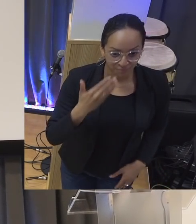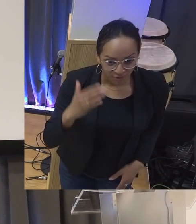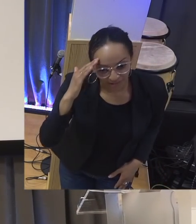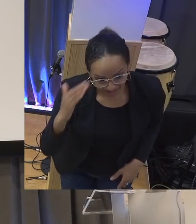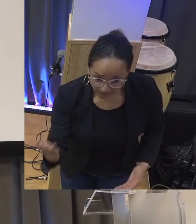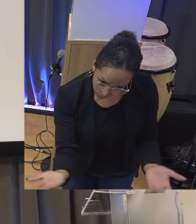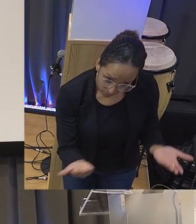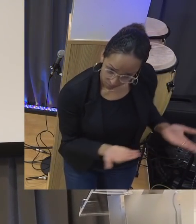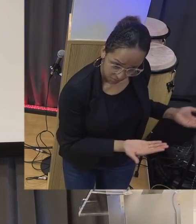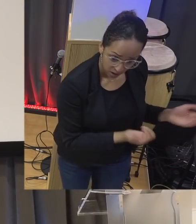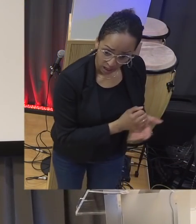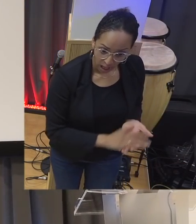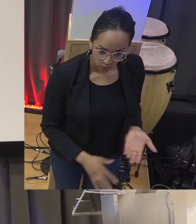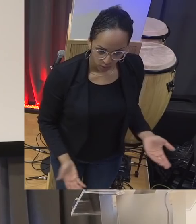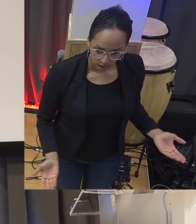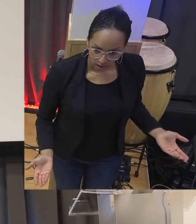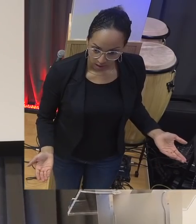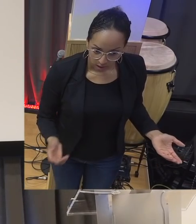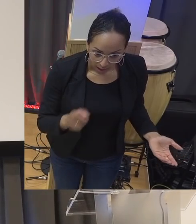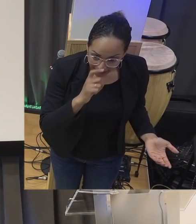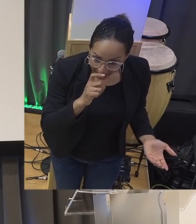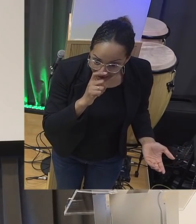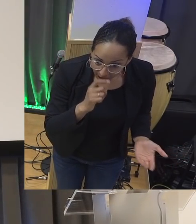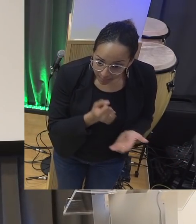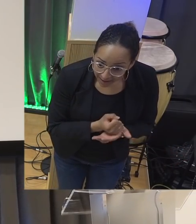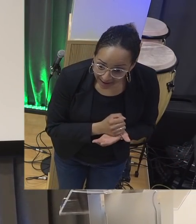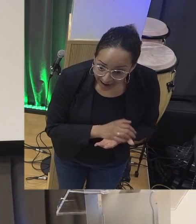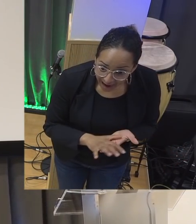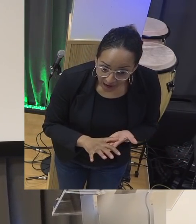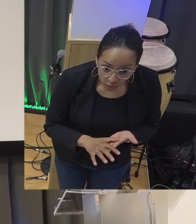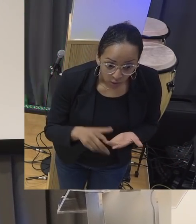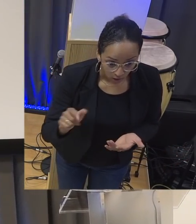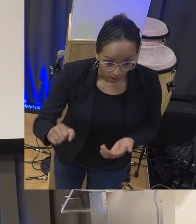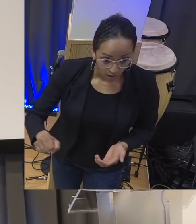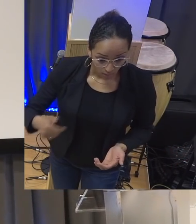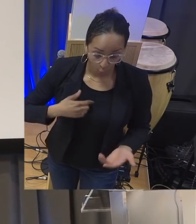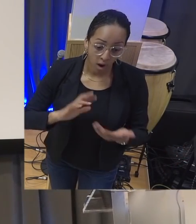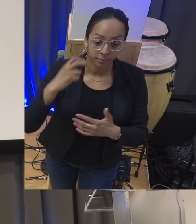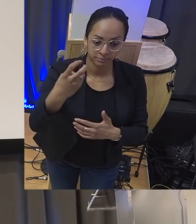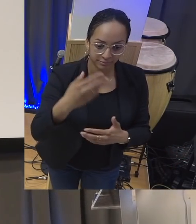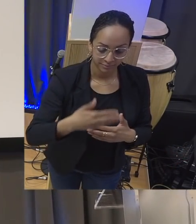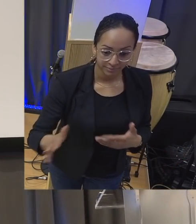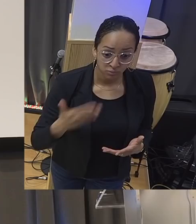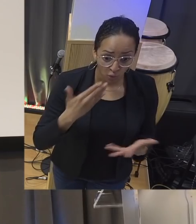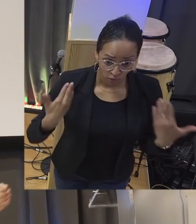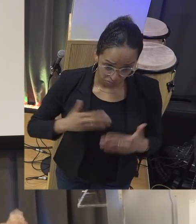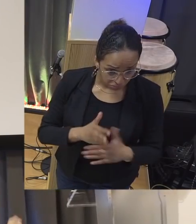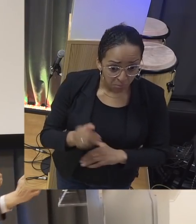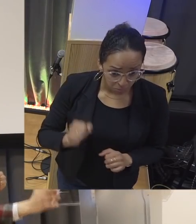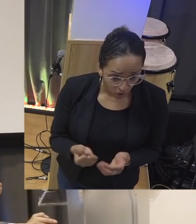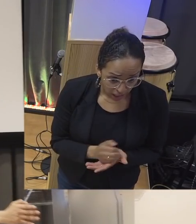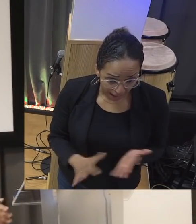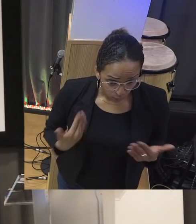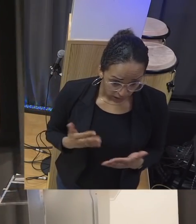c'est gratuit. Vous dites à des Arabes, c'est gratuit. Ils vous ouvrent la porte, ils préparent le thé à la menthe, les macroutes, les cornes de gazelle, le